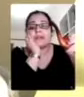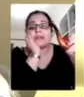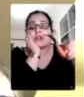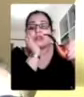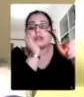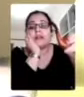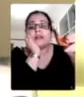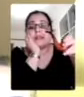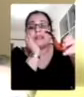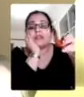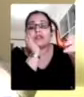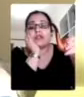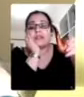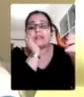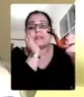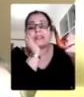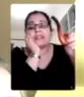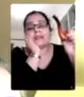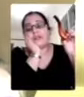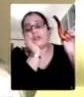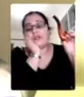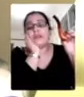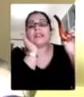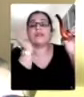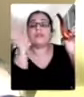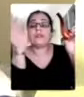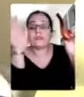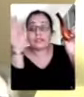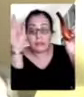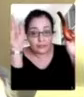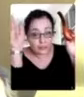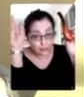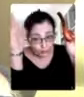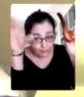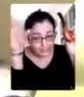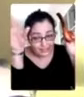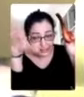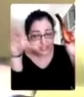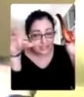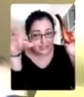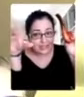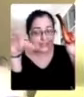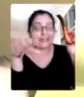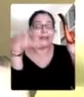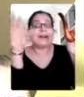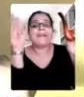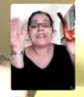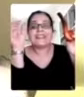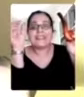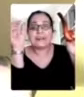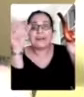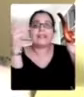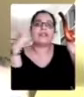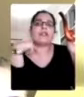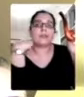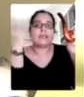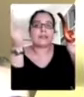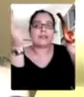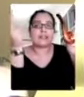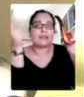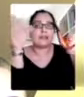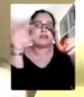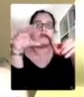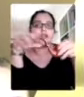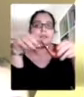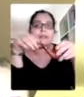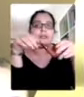başladığı zaman dök. Ben tadı hoşuma gitmediği zaman döküyorum. Hadi bunu da böyle bir dök diye emir şeklinde algılama. Ben tadı hoşuma